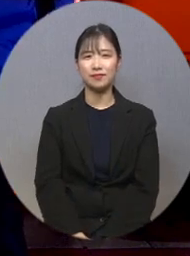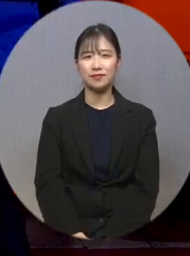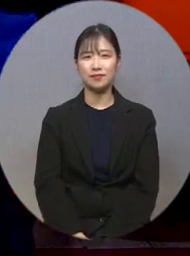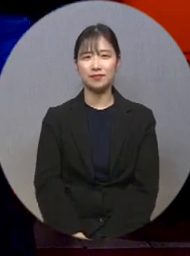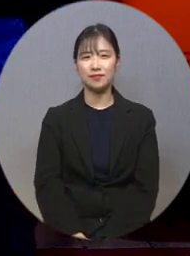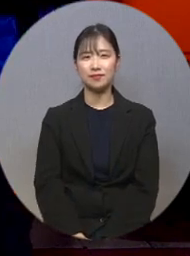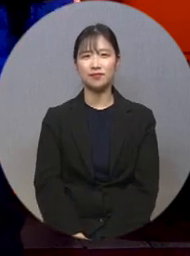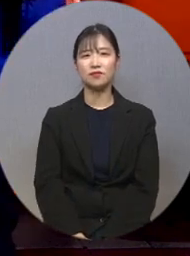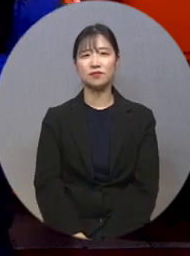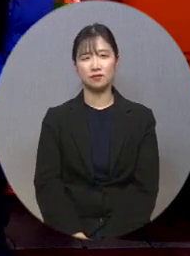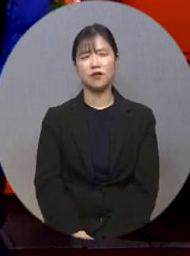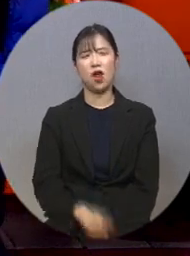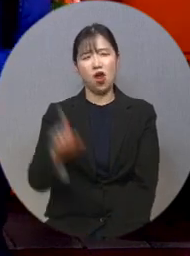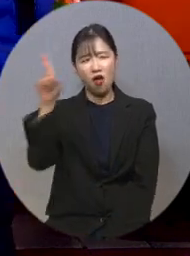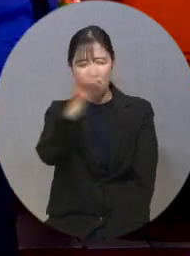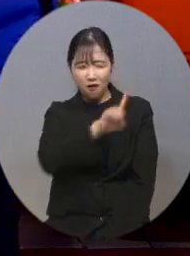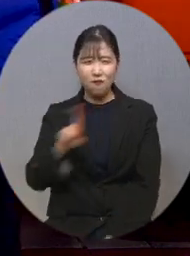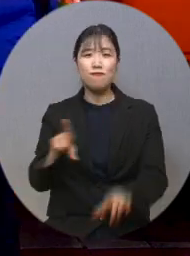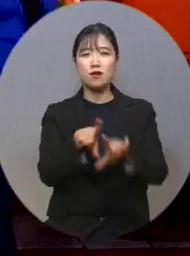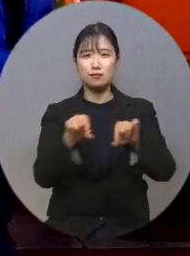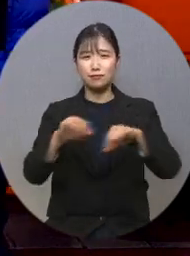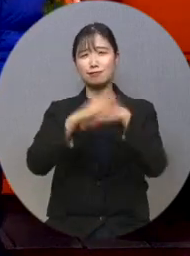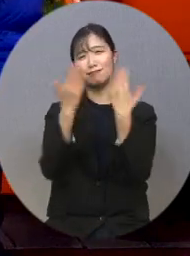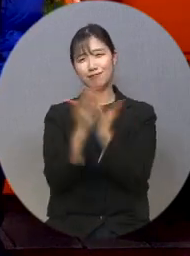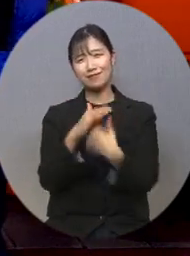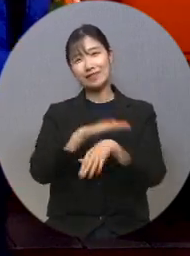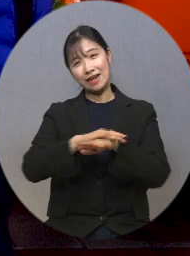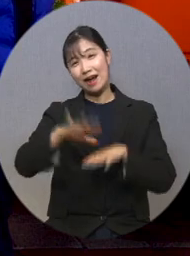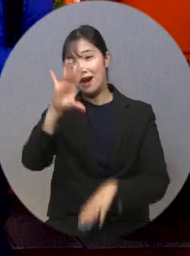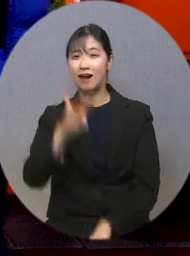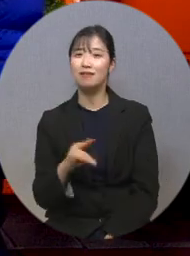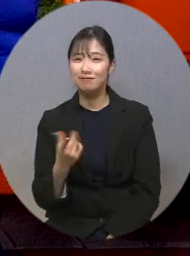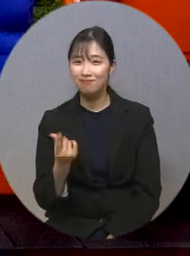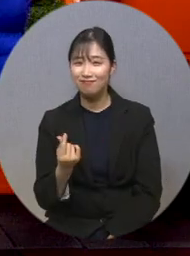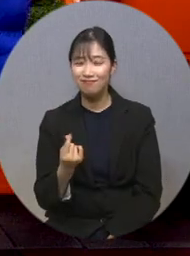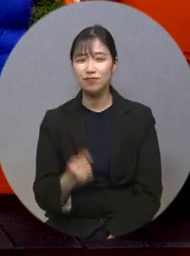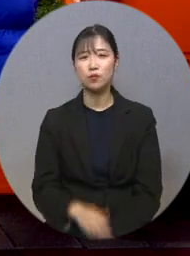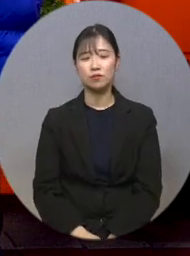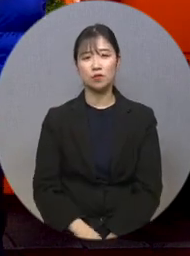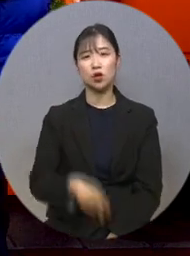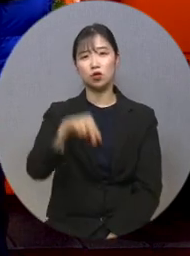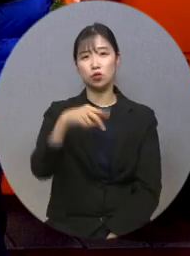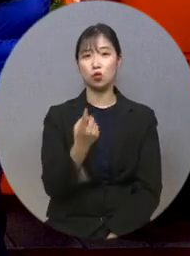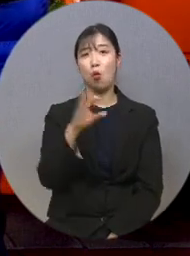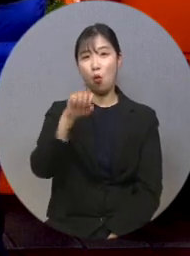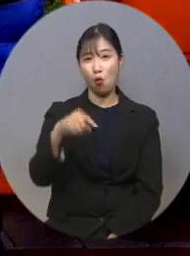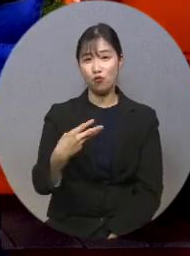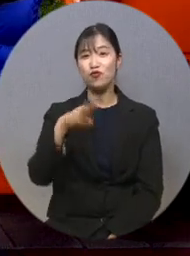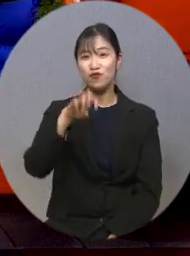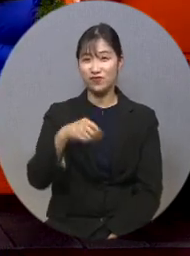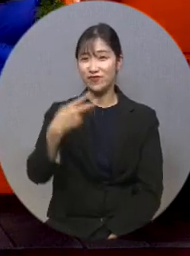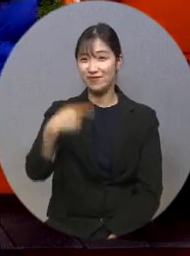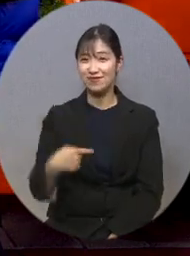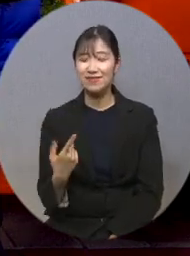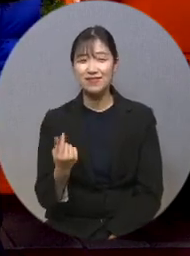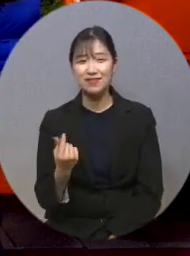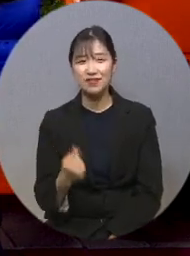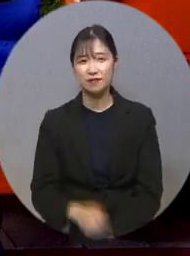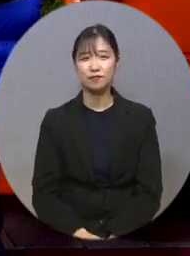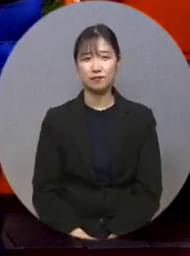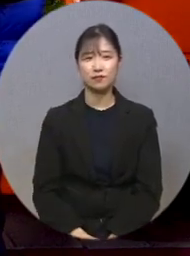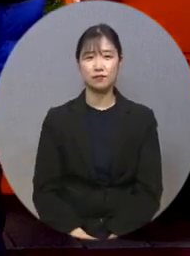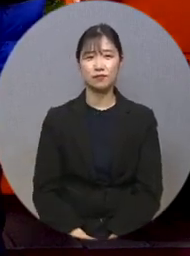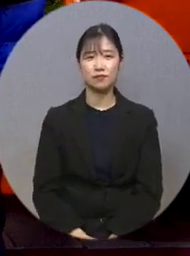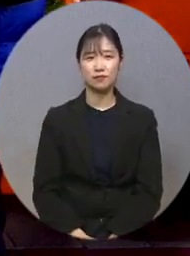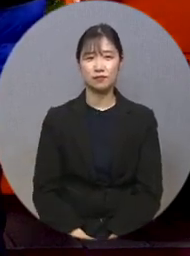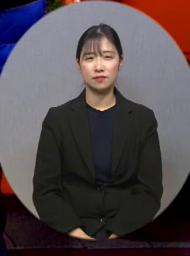자, 어떤 음식과도 잘 어울리는 볶음 고추장. 아니, 소울푸드? 야, 야, 이게